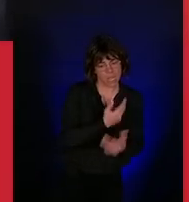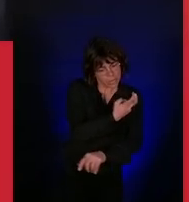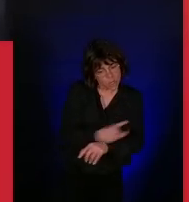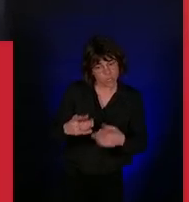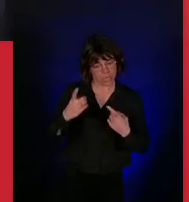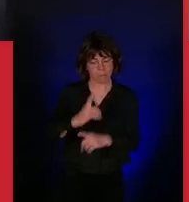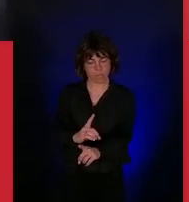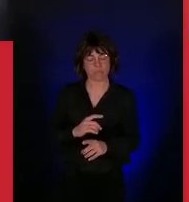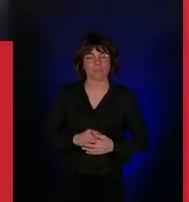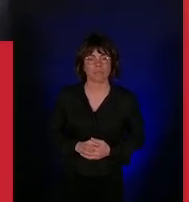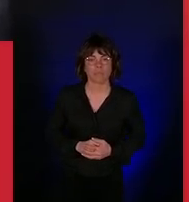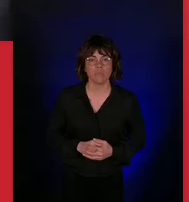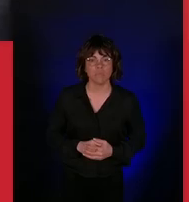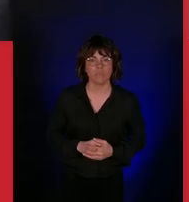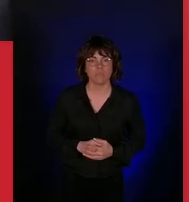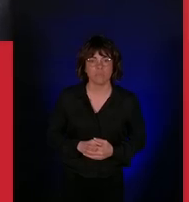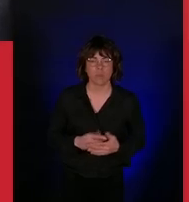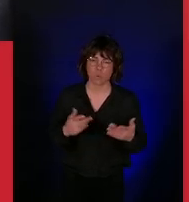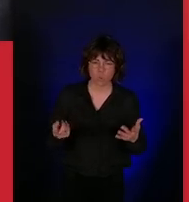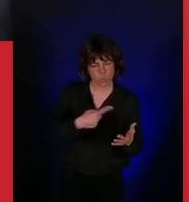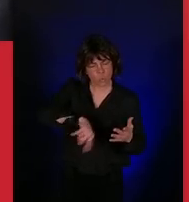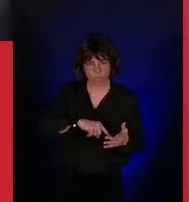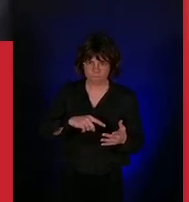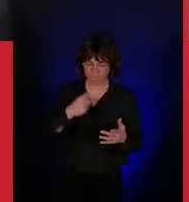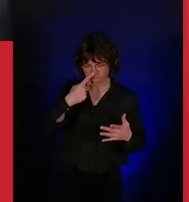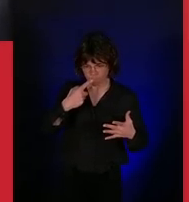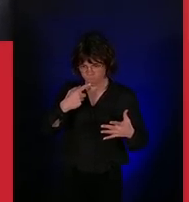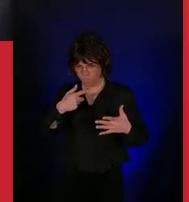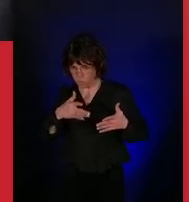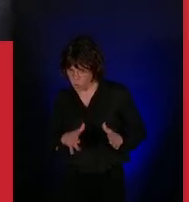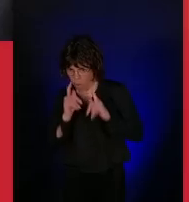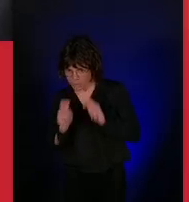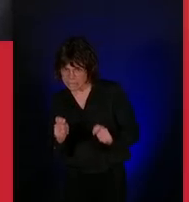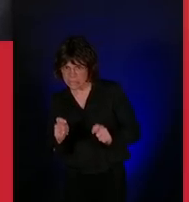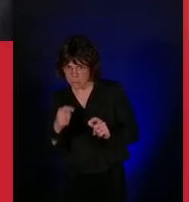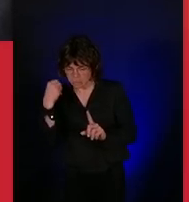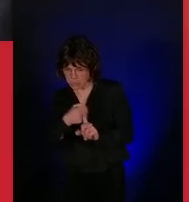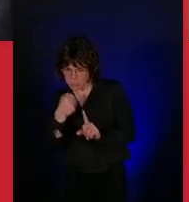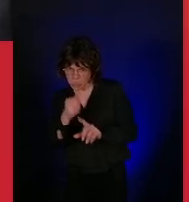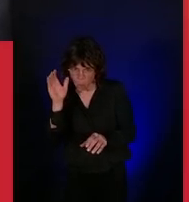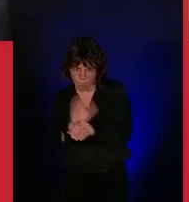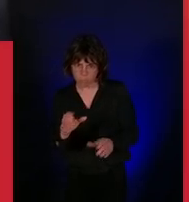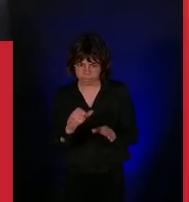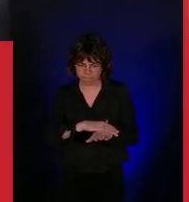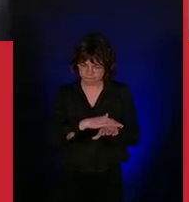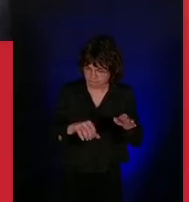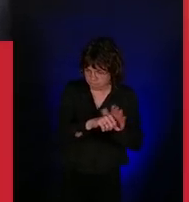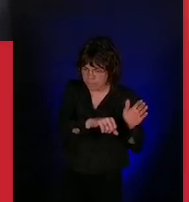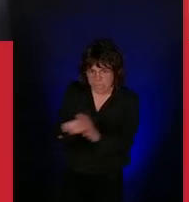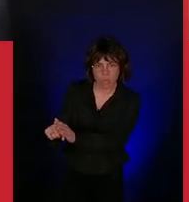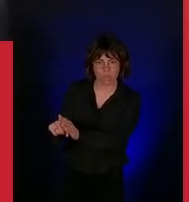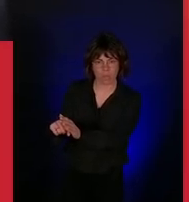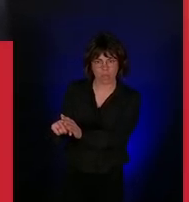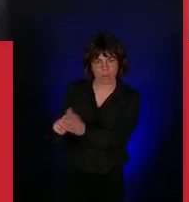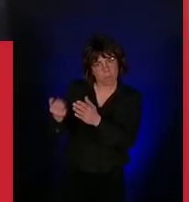démocratie. Plus que jamais, nous devons redoubler d'intensité dans notre lutte contre les idées d'extrême droite en mettant en